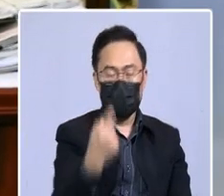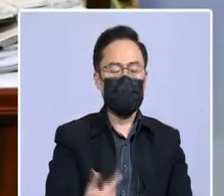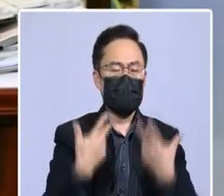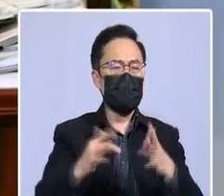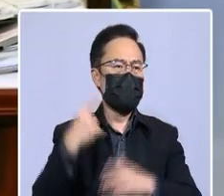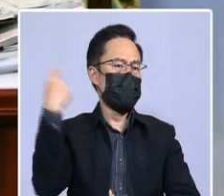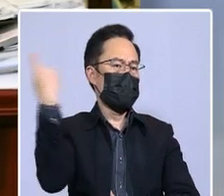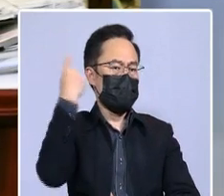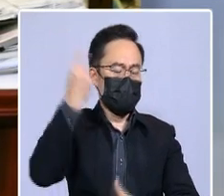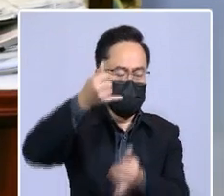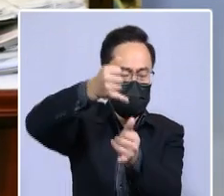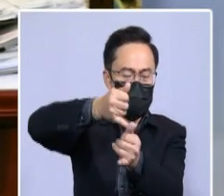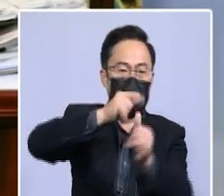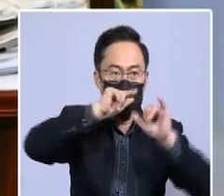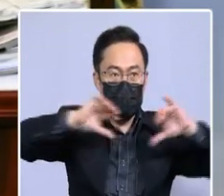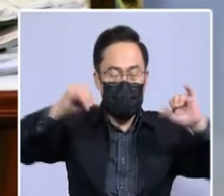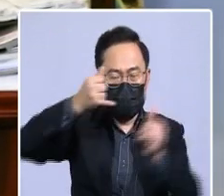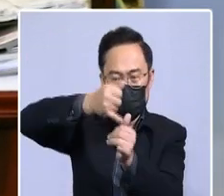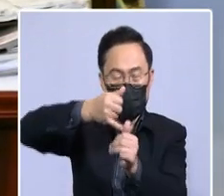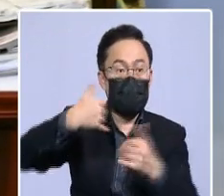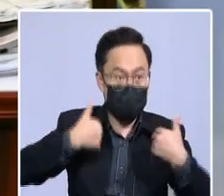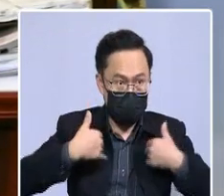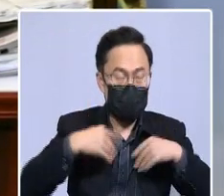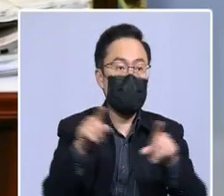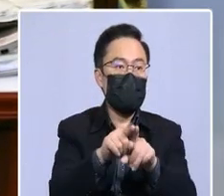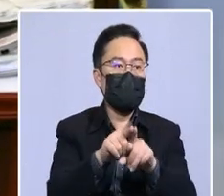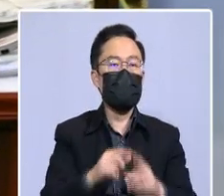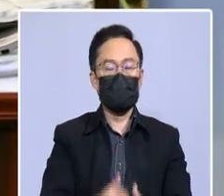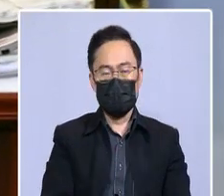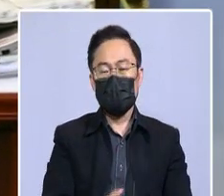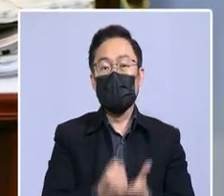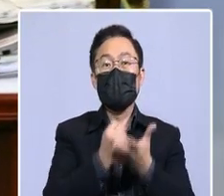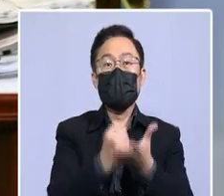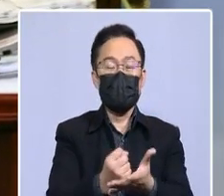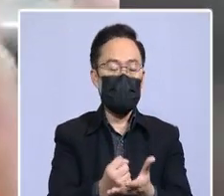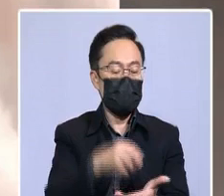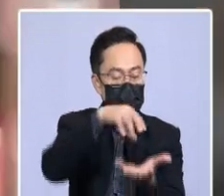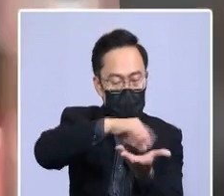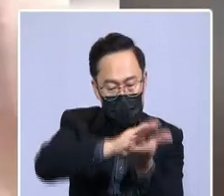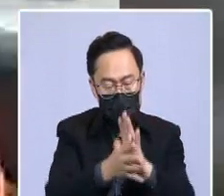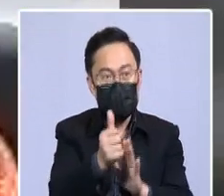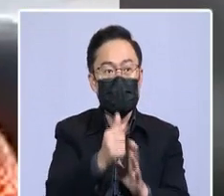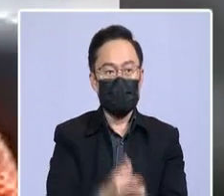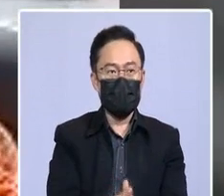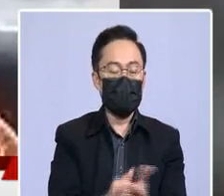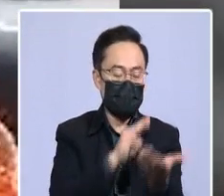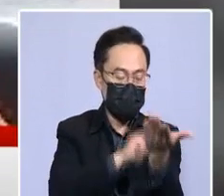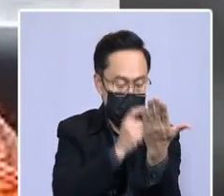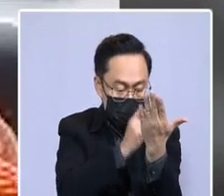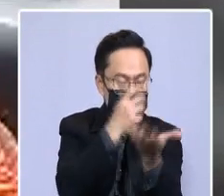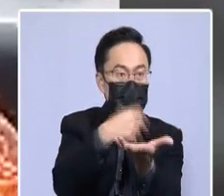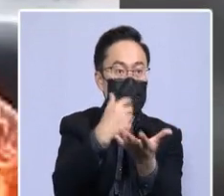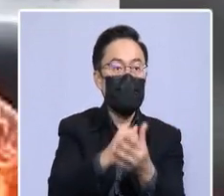การส่งเสริมอำนาจบารมีความกล้าแข็งและกำลังใจในการทำงานเพื่อแผ่นดิน ส่วนพญาครุฑเนี่ยก็เห